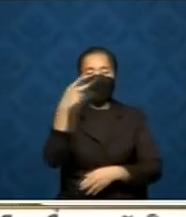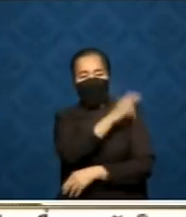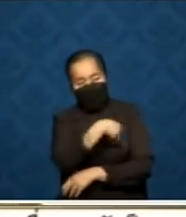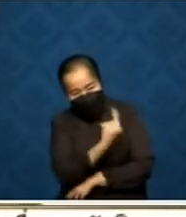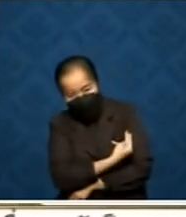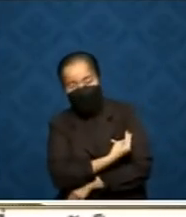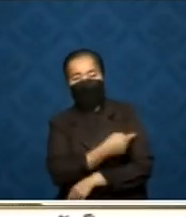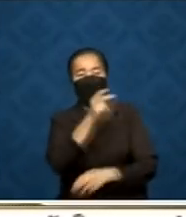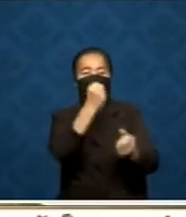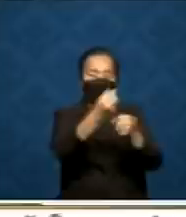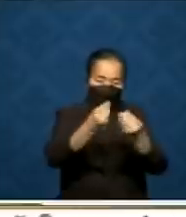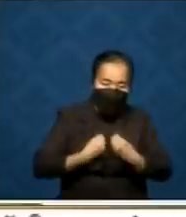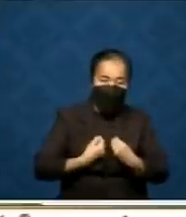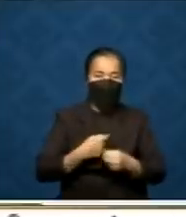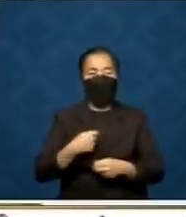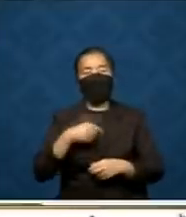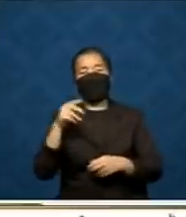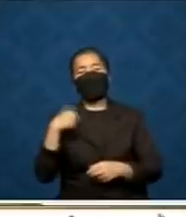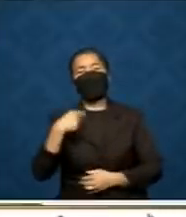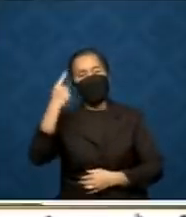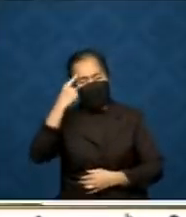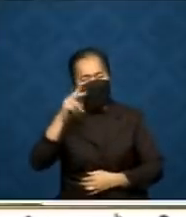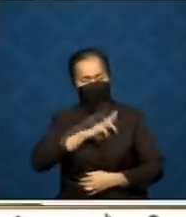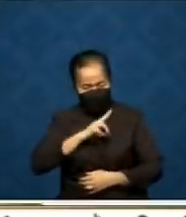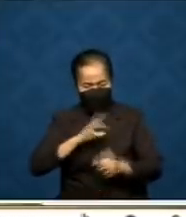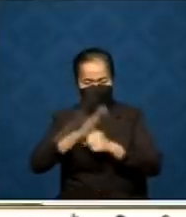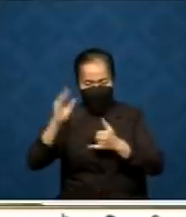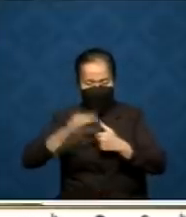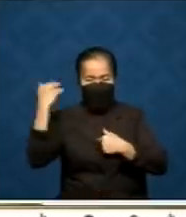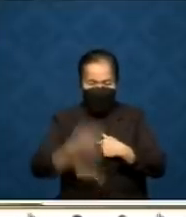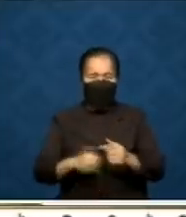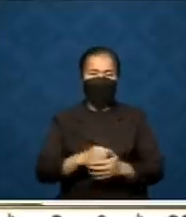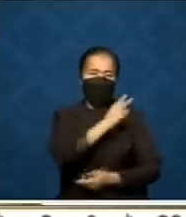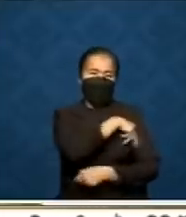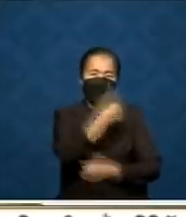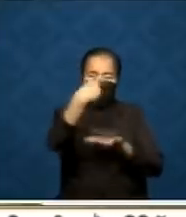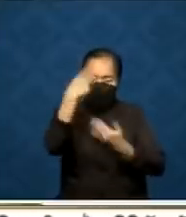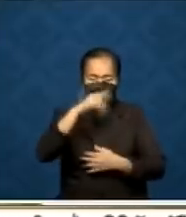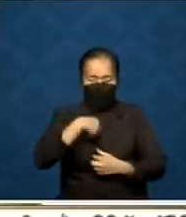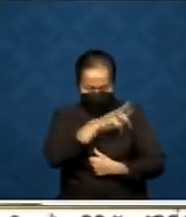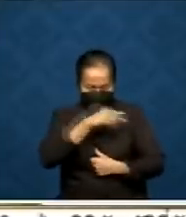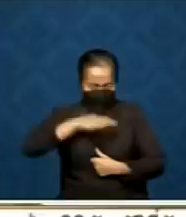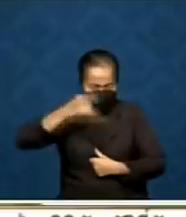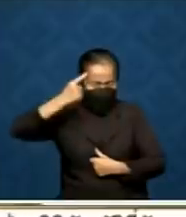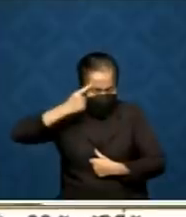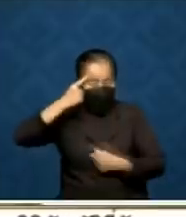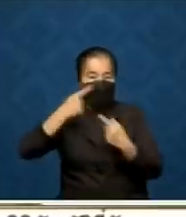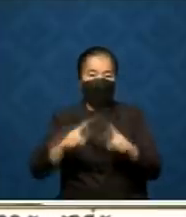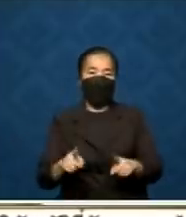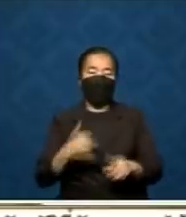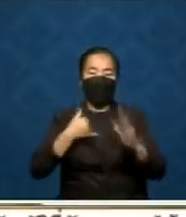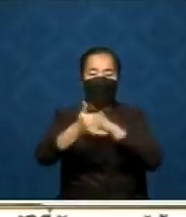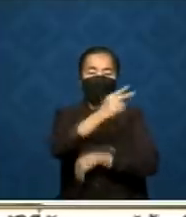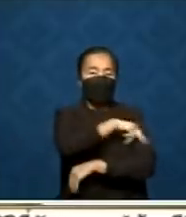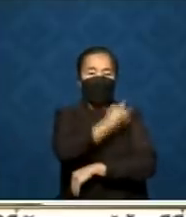ตร.รู้ว่าตัวเองเป็นแท้ๆก็ไม่ต้องหาหมอตรวจเขาก็รู้เขาติดโคผิดแต่ไม่มีปัญญาเข้าโรง